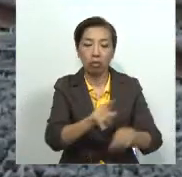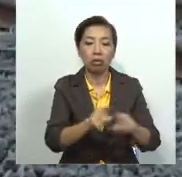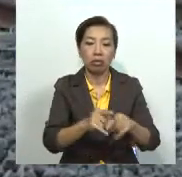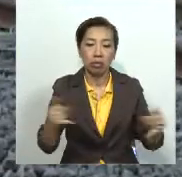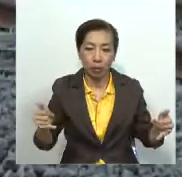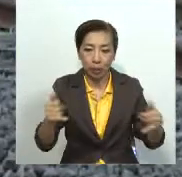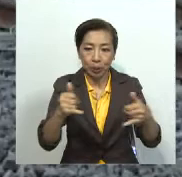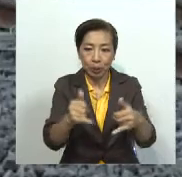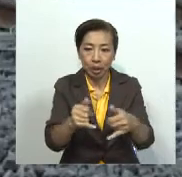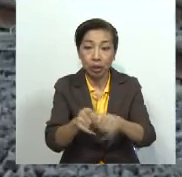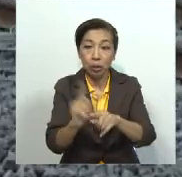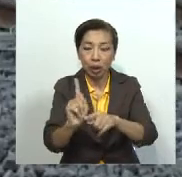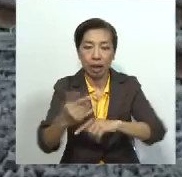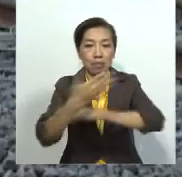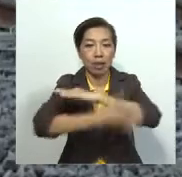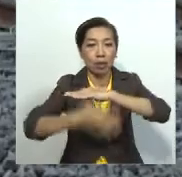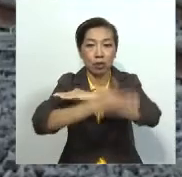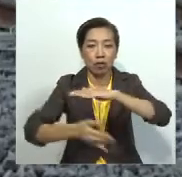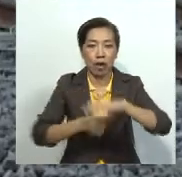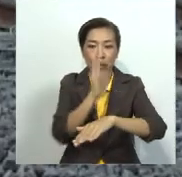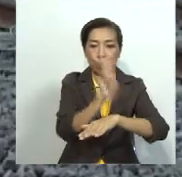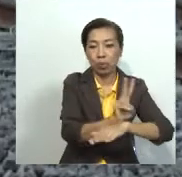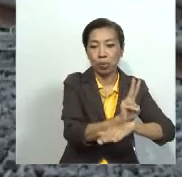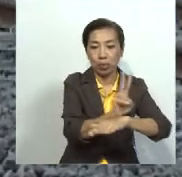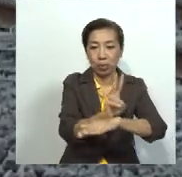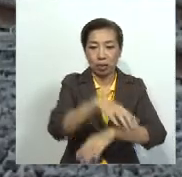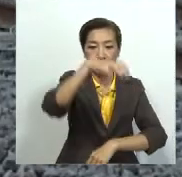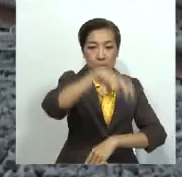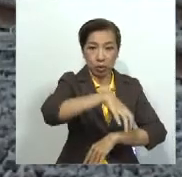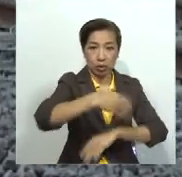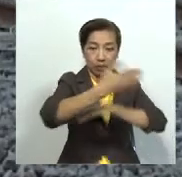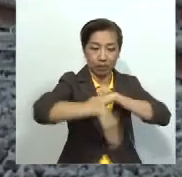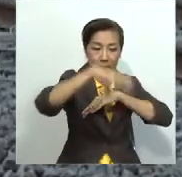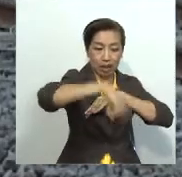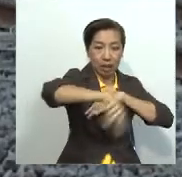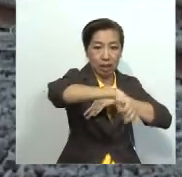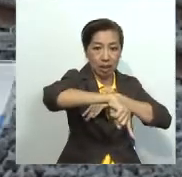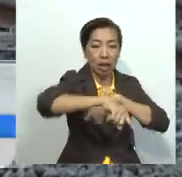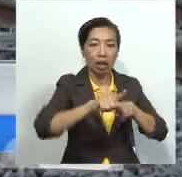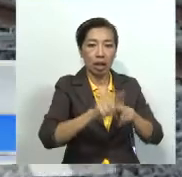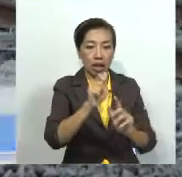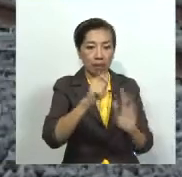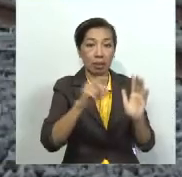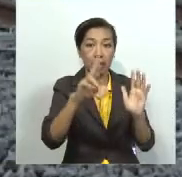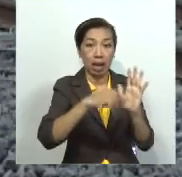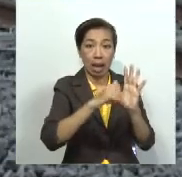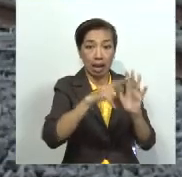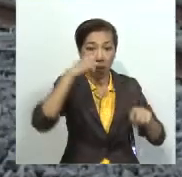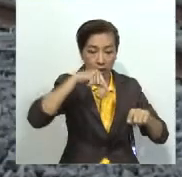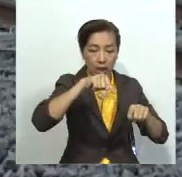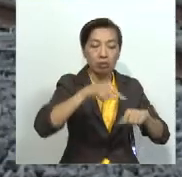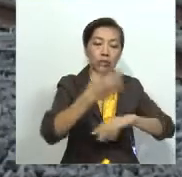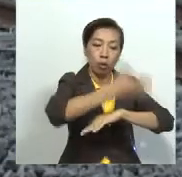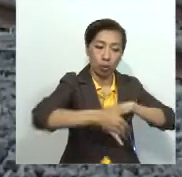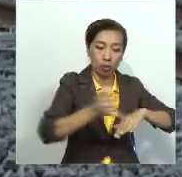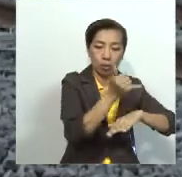านะครับได้โดยสารโดยรถไฟขบวนพิเศษนะครับจากสถานีด่านพรมแดนบ้านคลองลึกอำเภออรัญญประเทศจังหวัดสระแก้วครับไปยังสถ